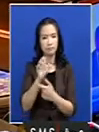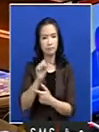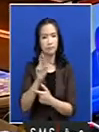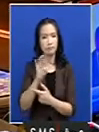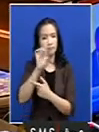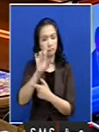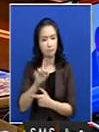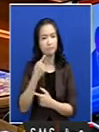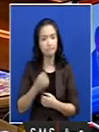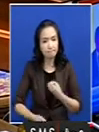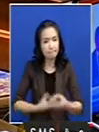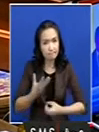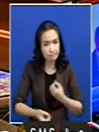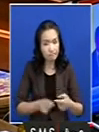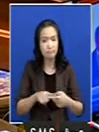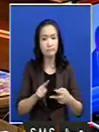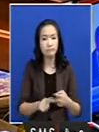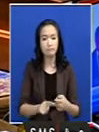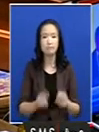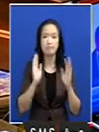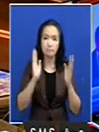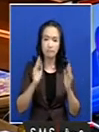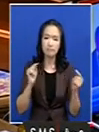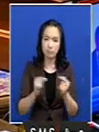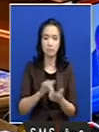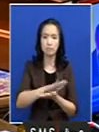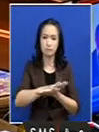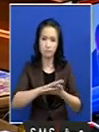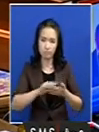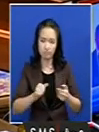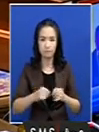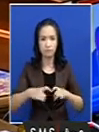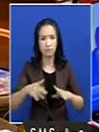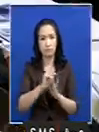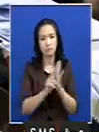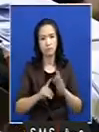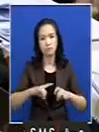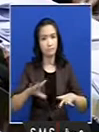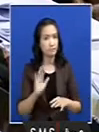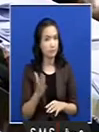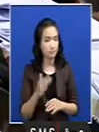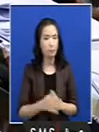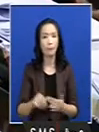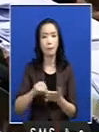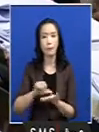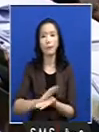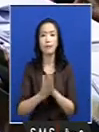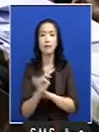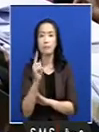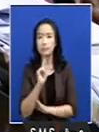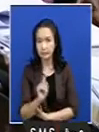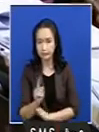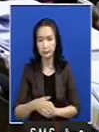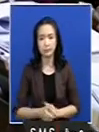ความคิดเห็นและรณรงค์เกี่ยวกับการออกเสียงโดยสุจริตและไม่ขัดต่อกฎหมายแก้ใหม่ครับแ